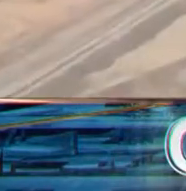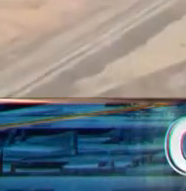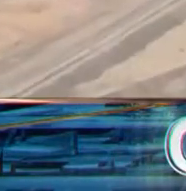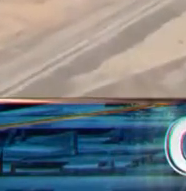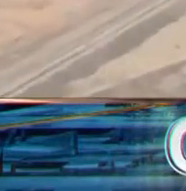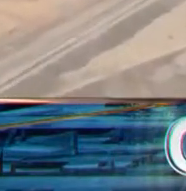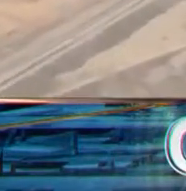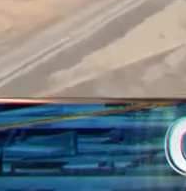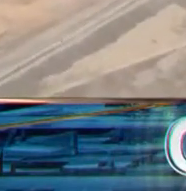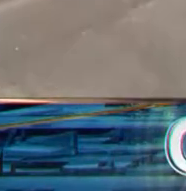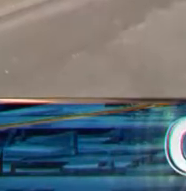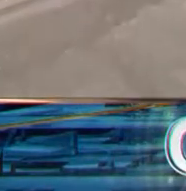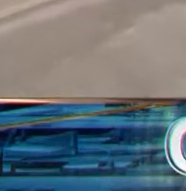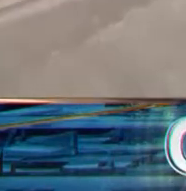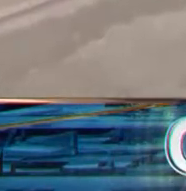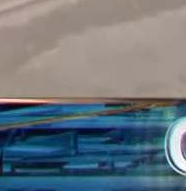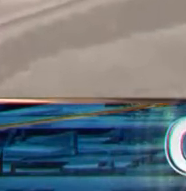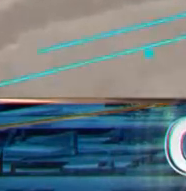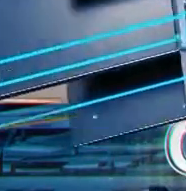не подвергайте свою жизнь опасности.